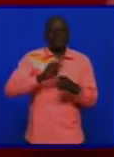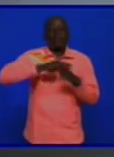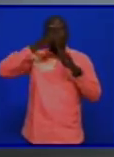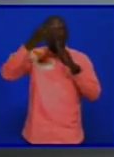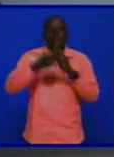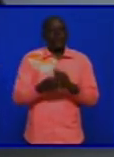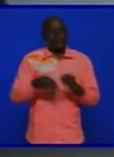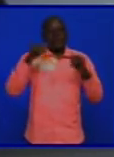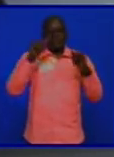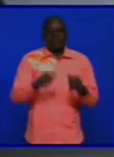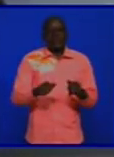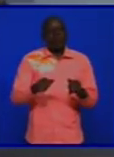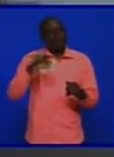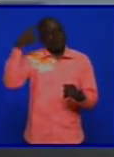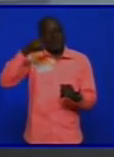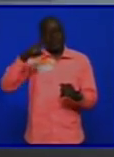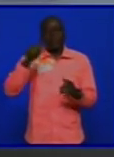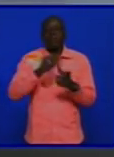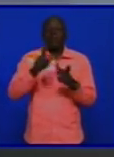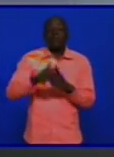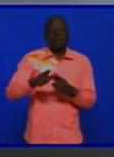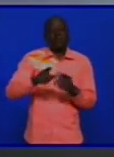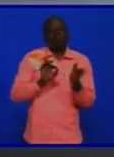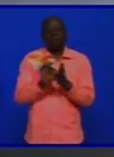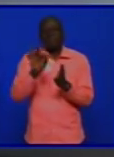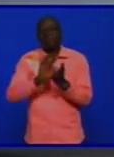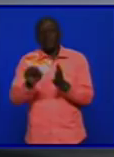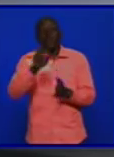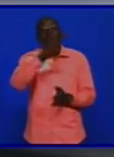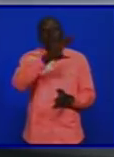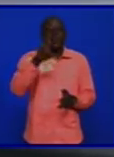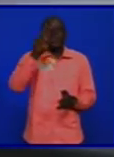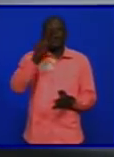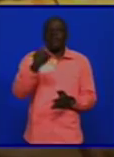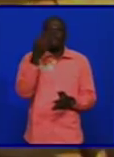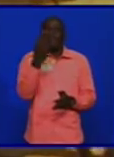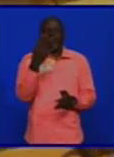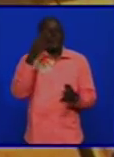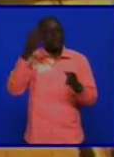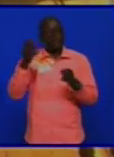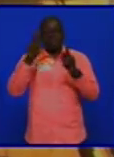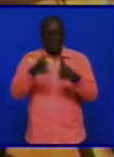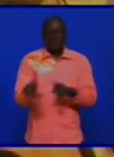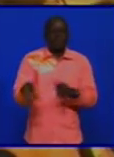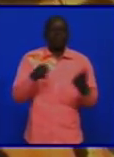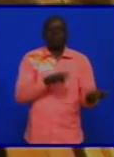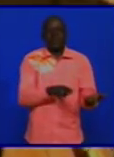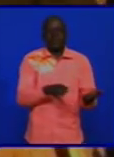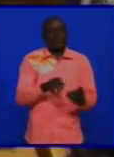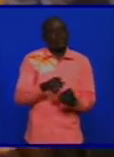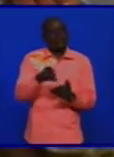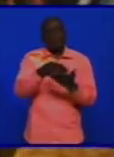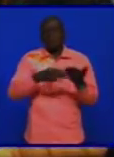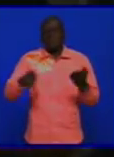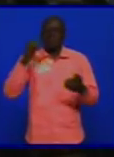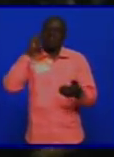moins dramatique. Selon un dernier décompte, 224 personnes ont péri noyées. Parmi elles, une grande majorité de femmes